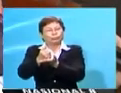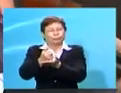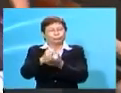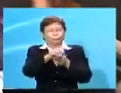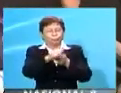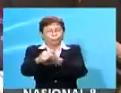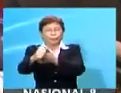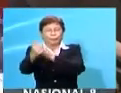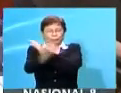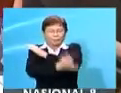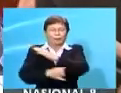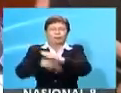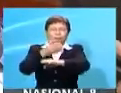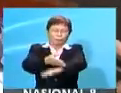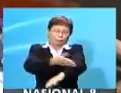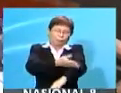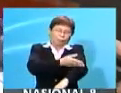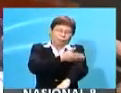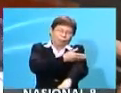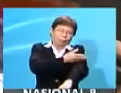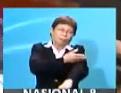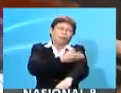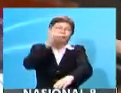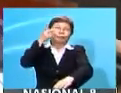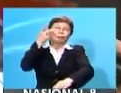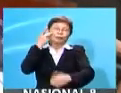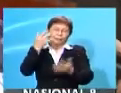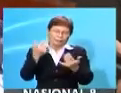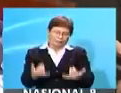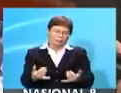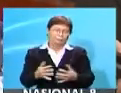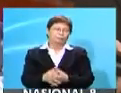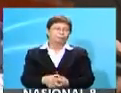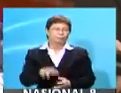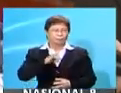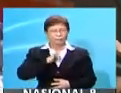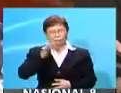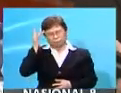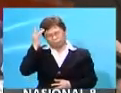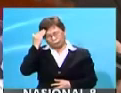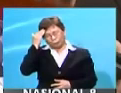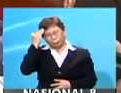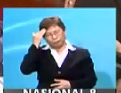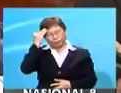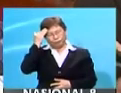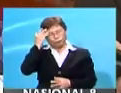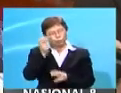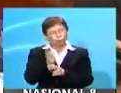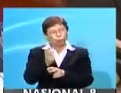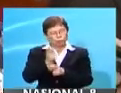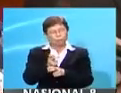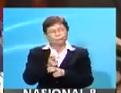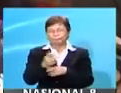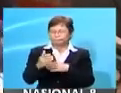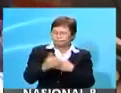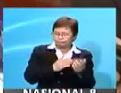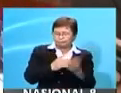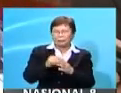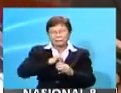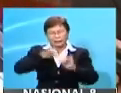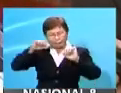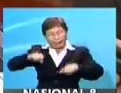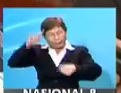kepimpinan negara memulihkan keadaan politik senario pada hari ini saya tahu ia agak sukar tapi saya yakin dan percaya